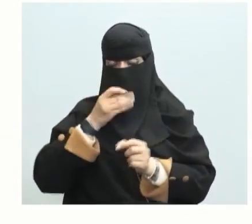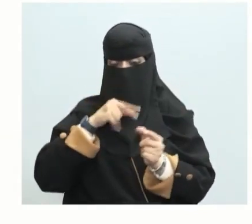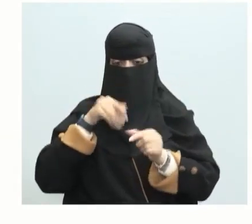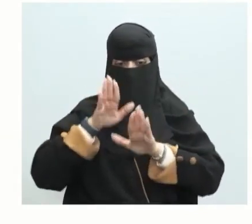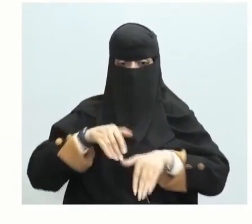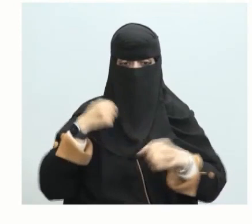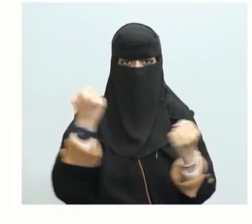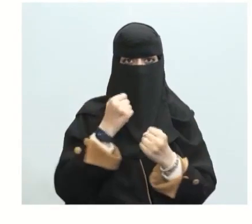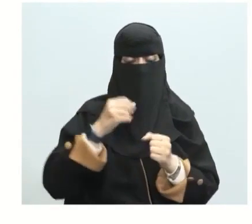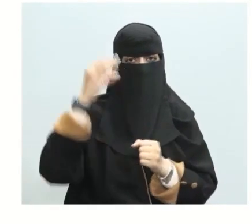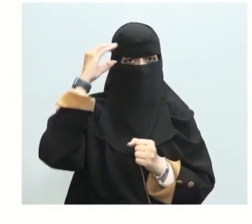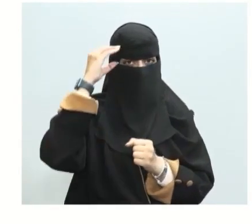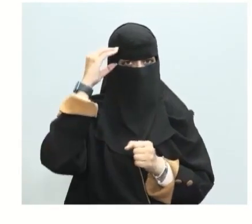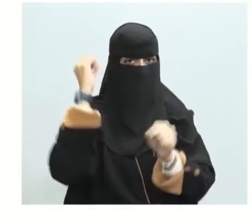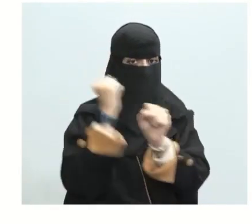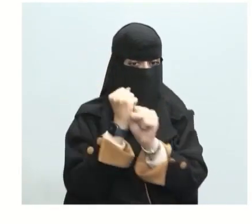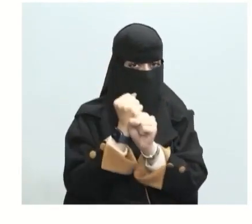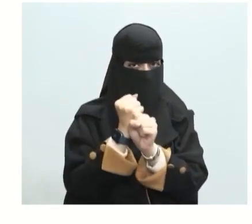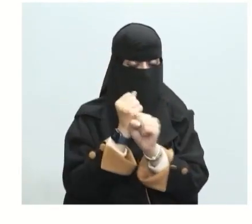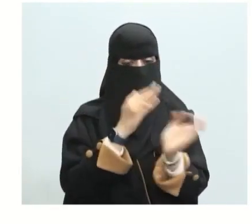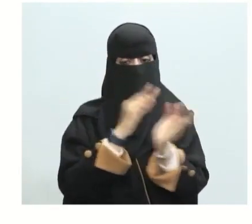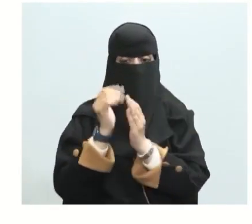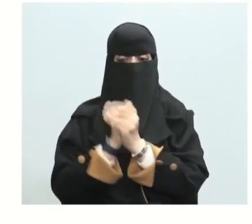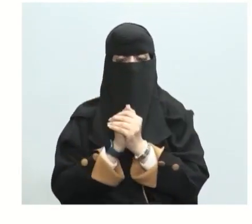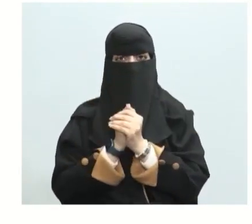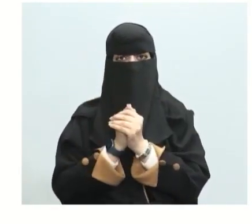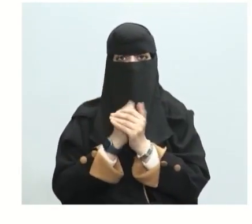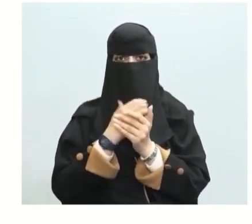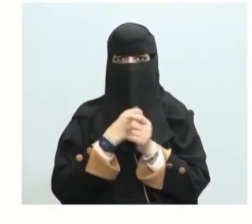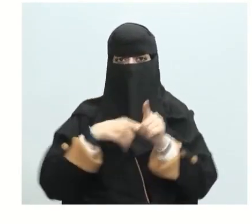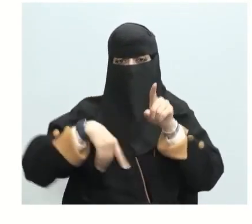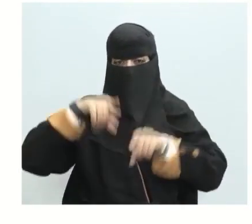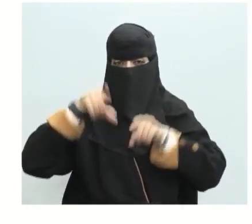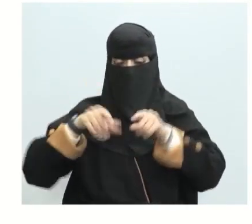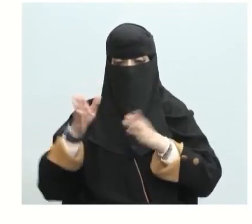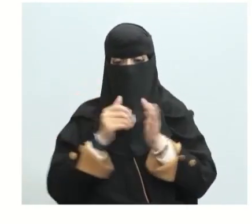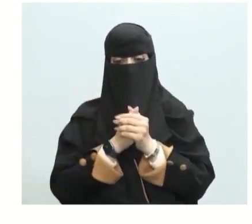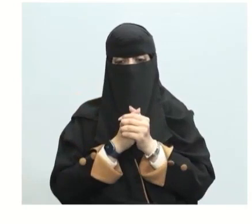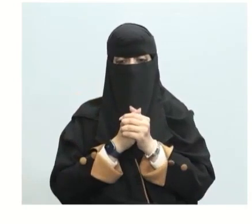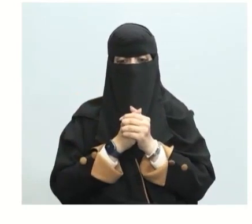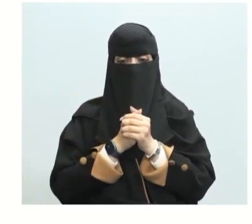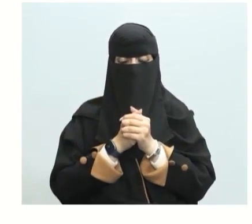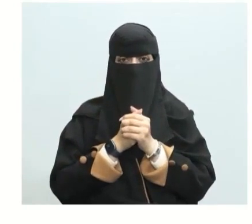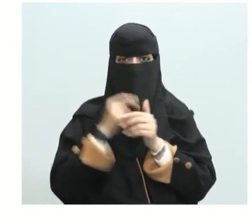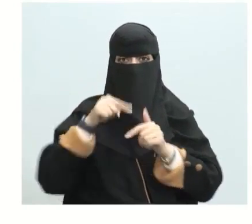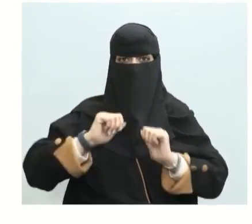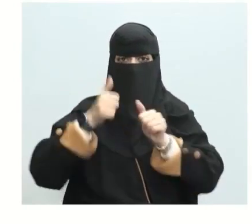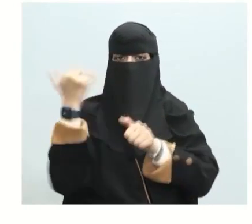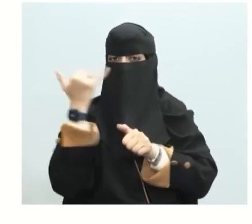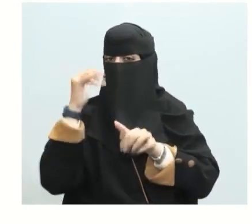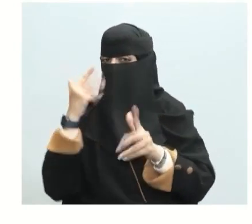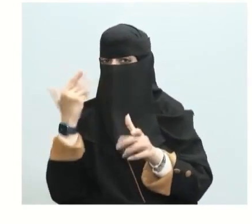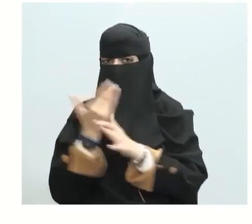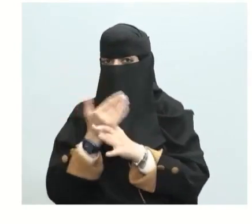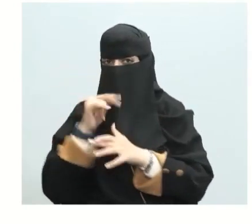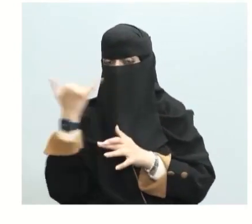النشاط العلم والعمل العلم منعل او اقران العلم بالعمل هنا سنذكر اهميه